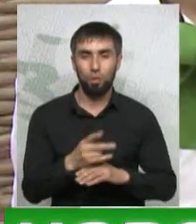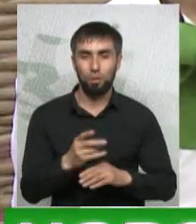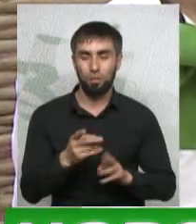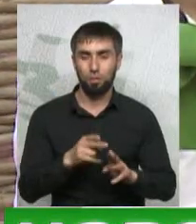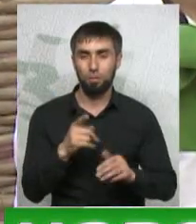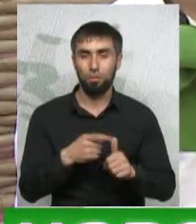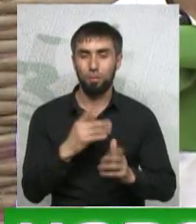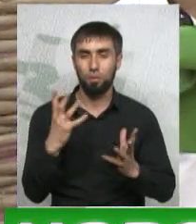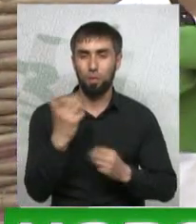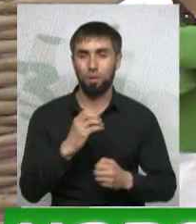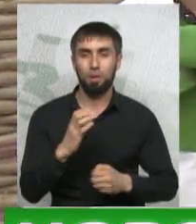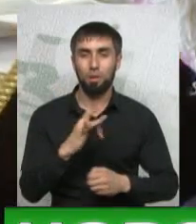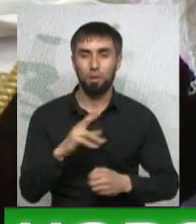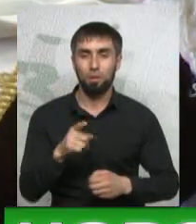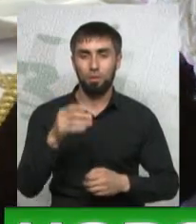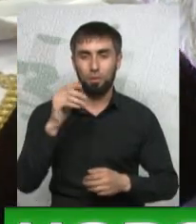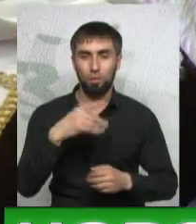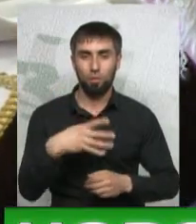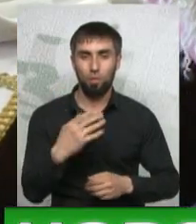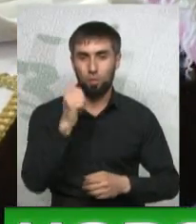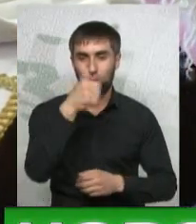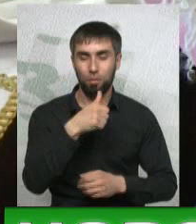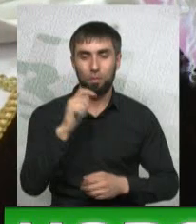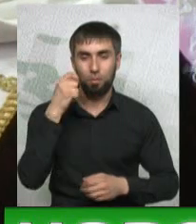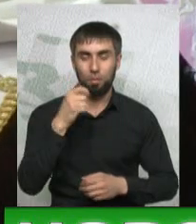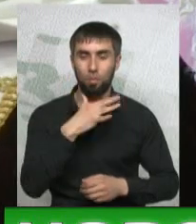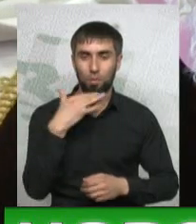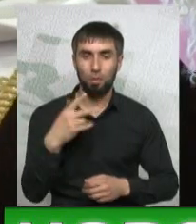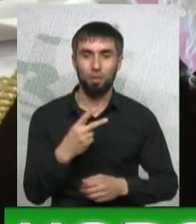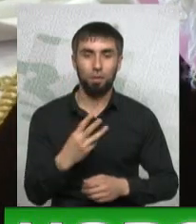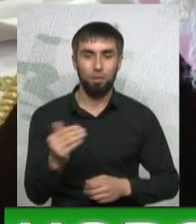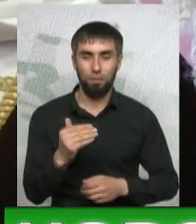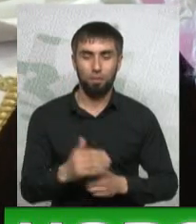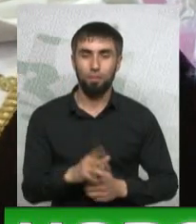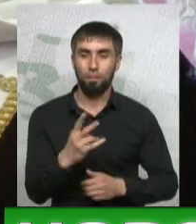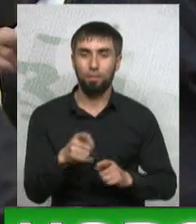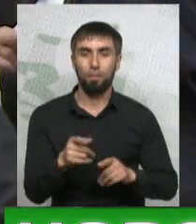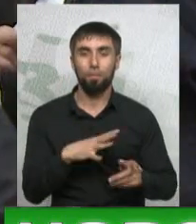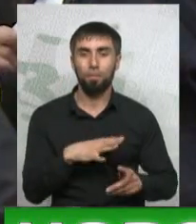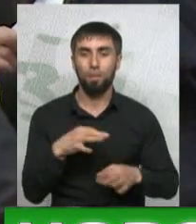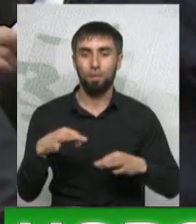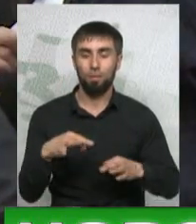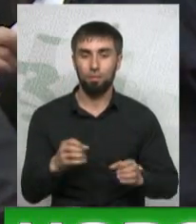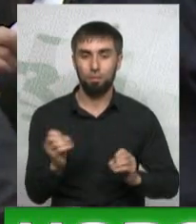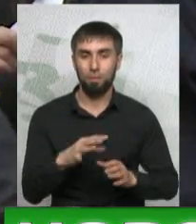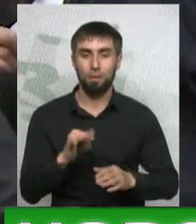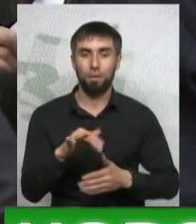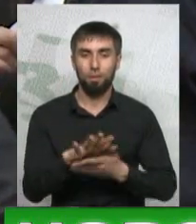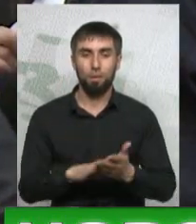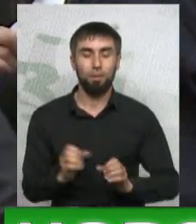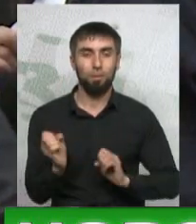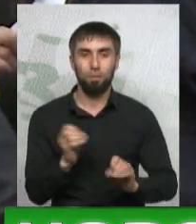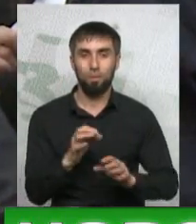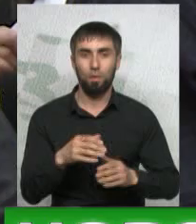1944 года его семья запомнила надолго. Со слов старших из своего села до Назрани их повезли на машинах, а там всех